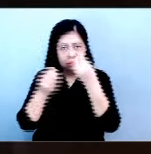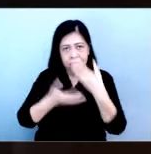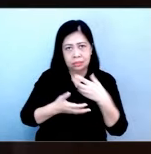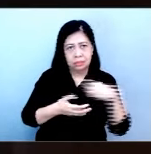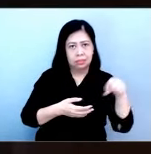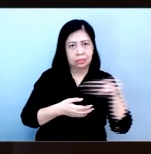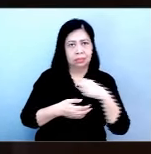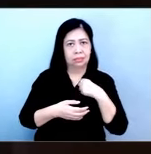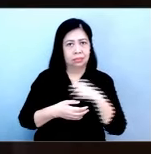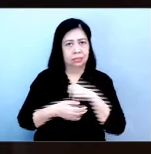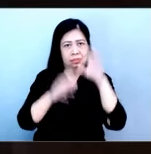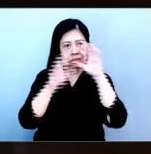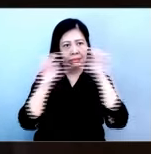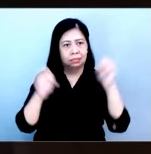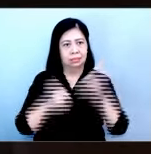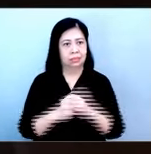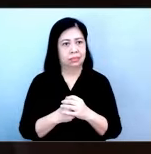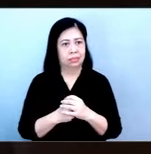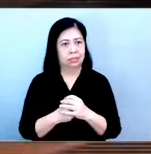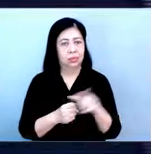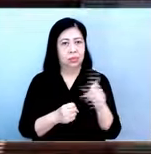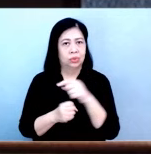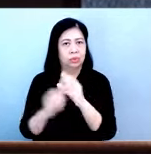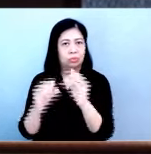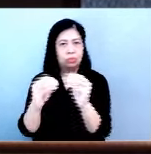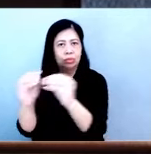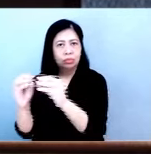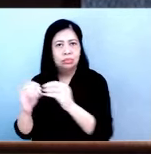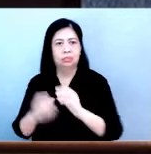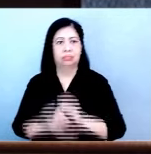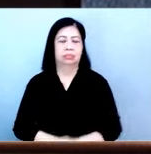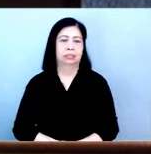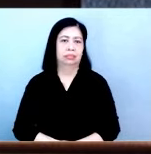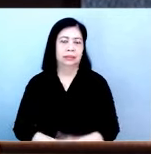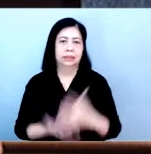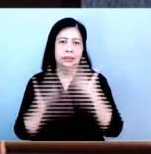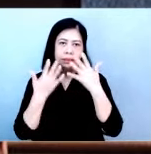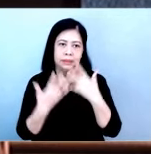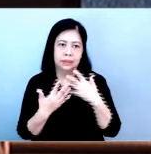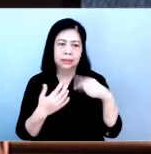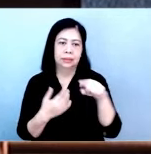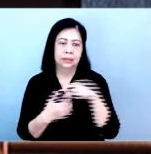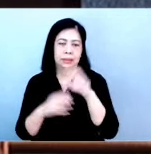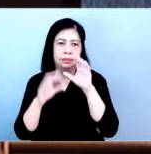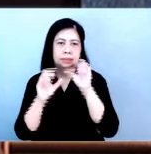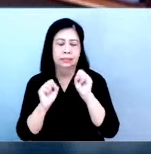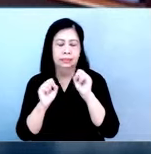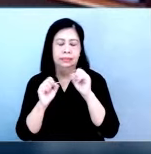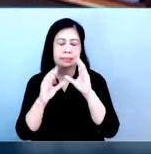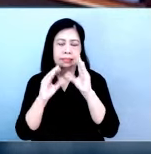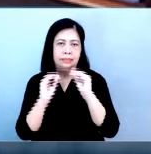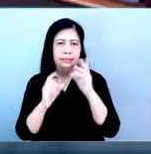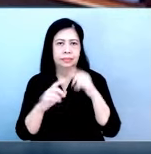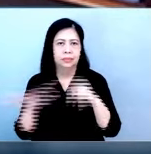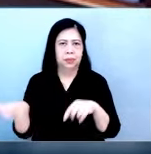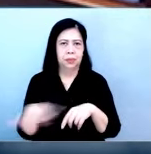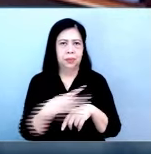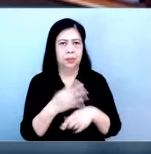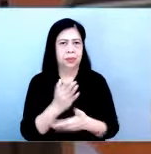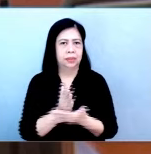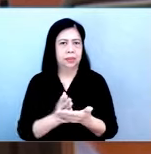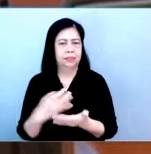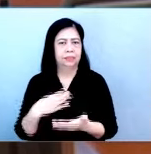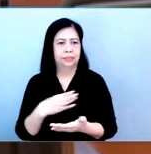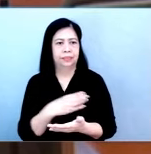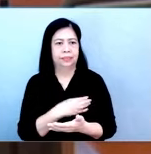Senate President dun sa mga pag-uusap. Nalulungkot naman si Senate President Mig Zubiri sa pag-atake sa kanila ng ilang mamabatas.